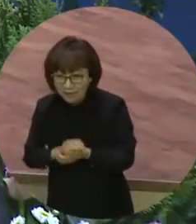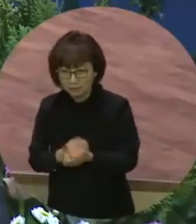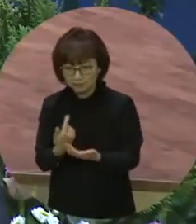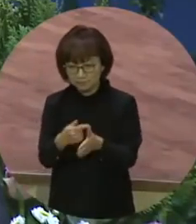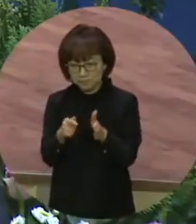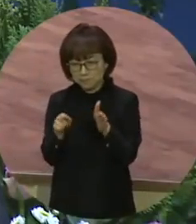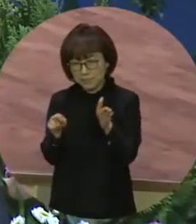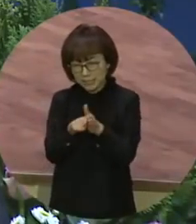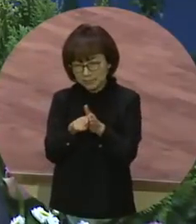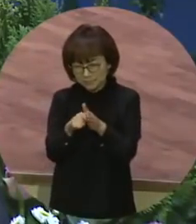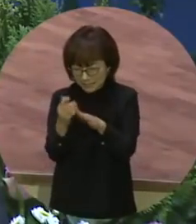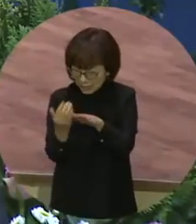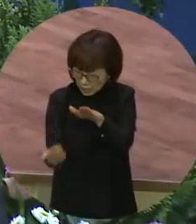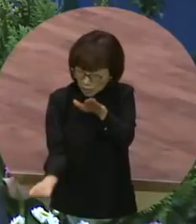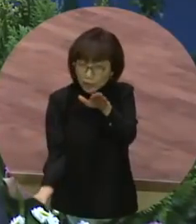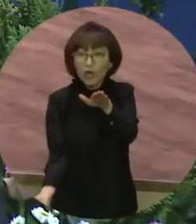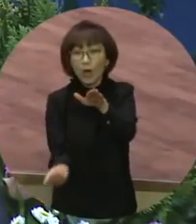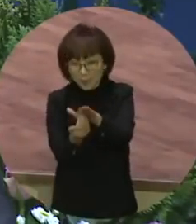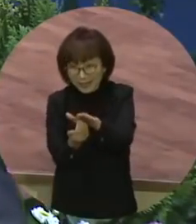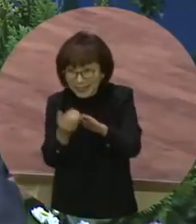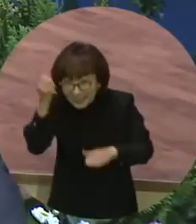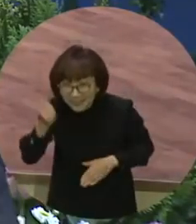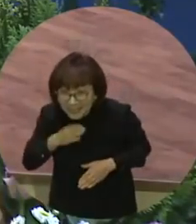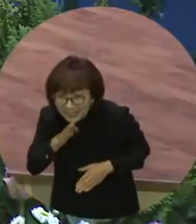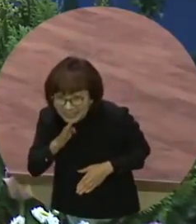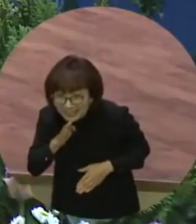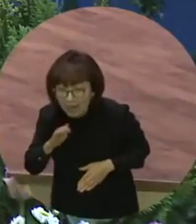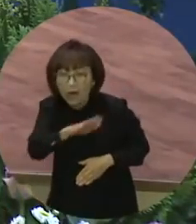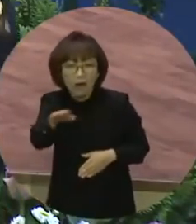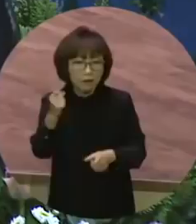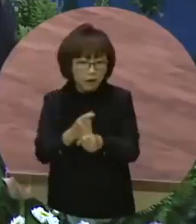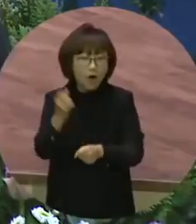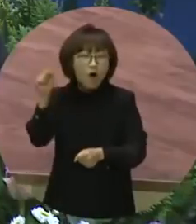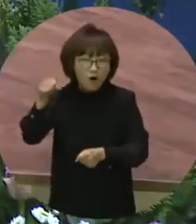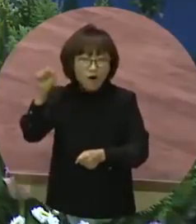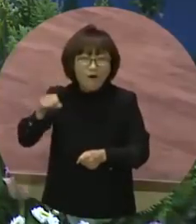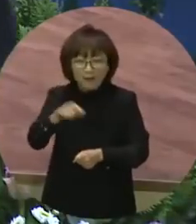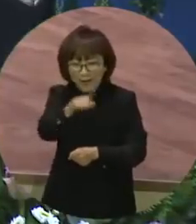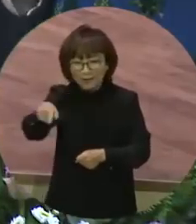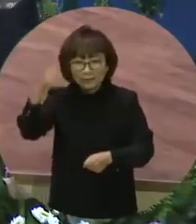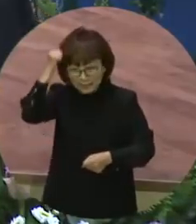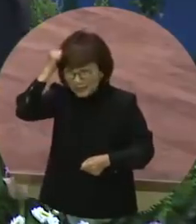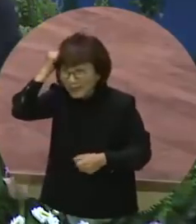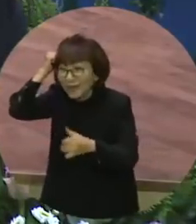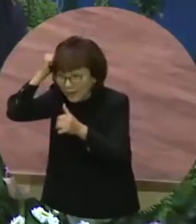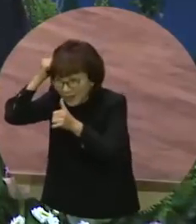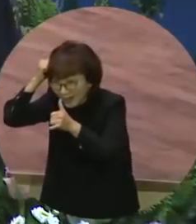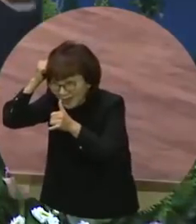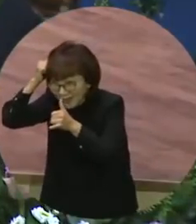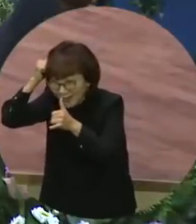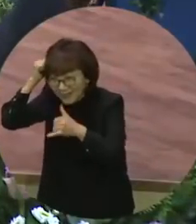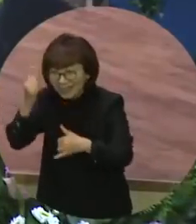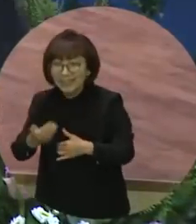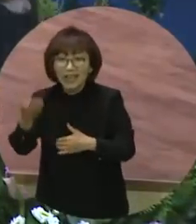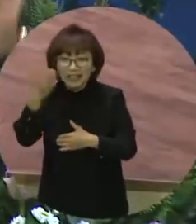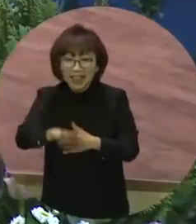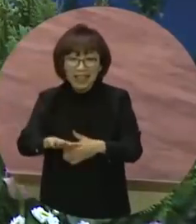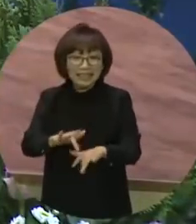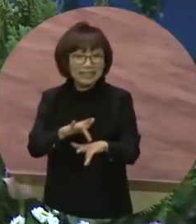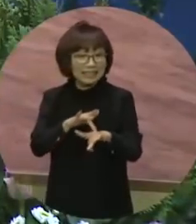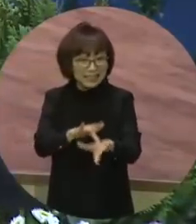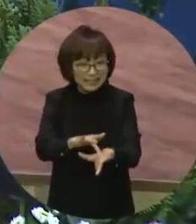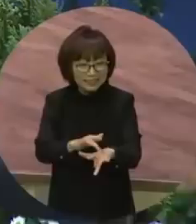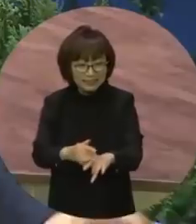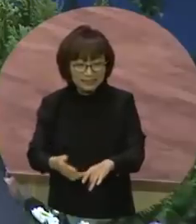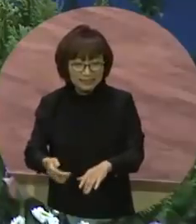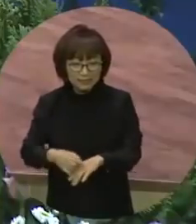믿음의 서밋. 여러분, 이걸 사단이 하는 게 뭐냐? 여러분 생각 속에서요, 완전히 다른 걸 집어넣어가지고요,